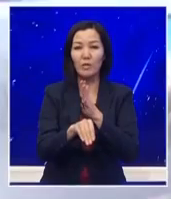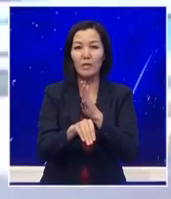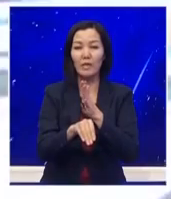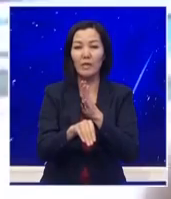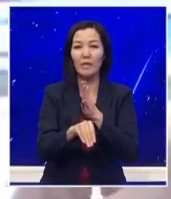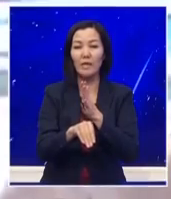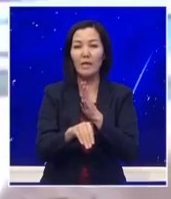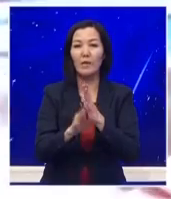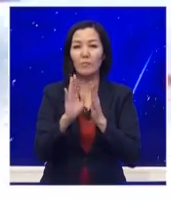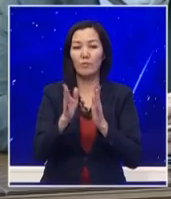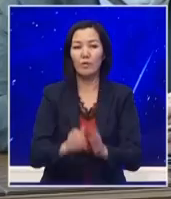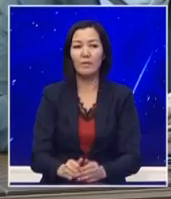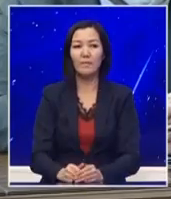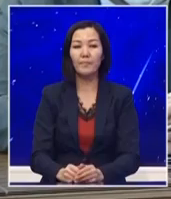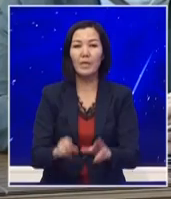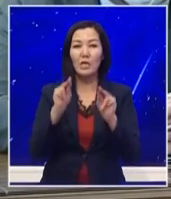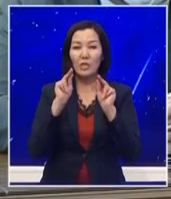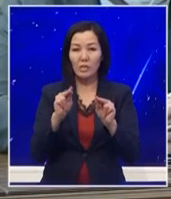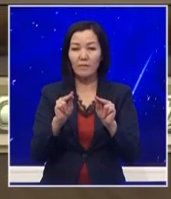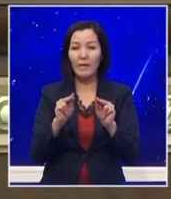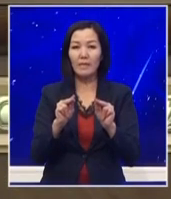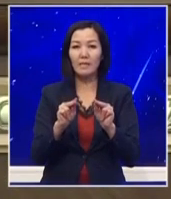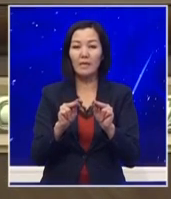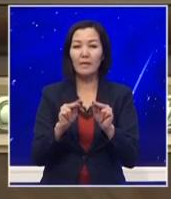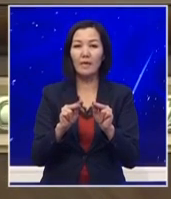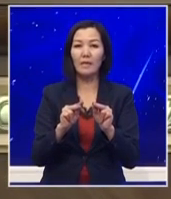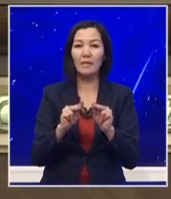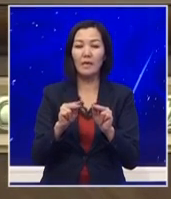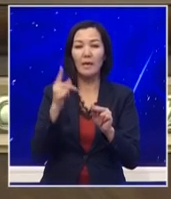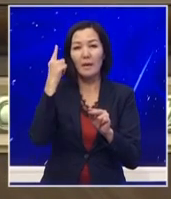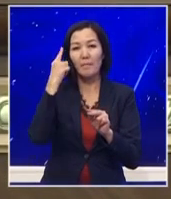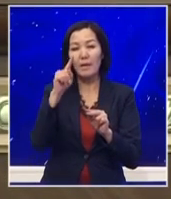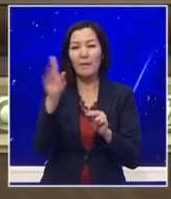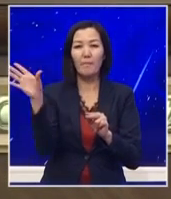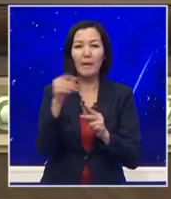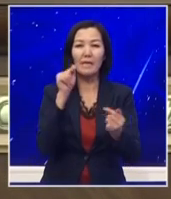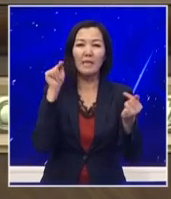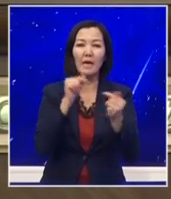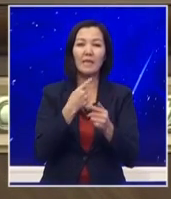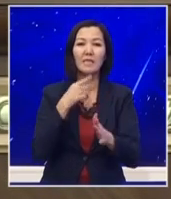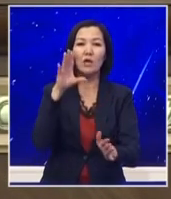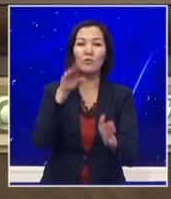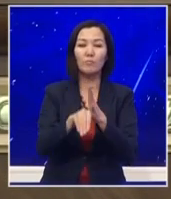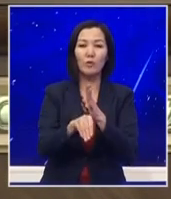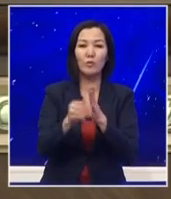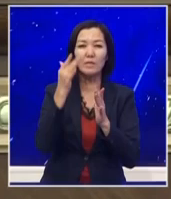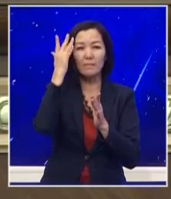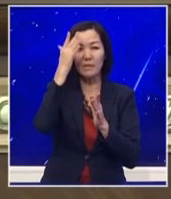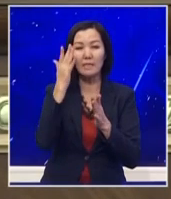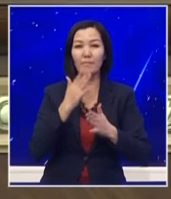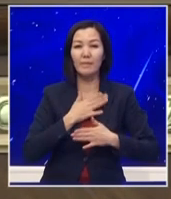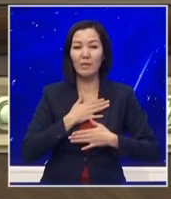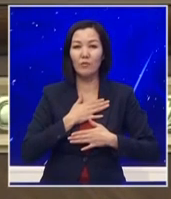пікір ұғымы енгізіледі. Шын мәнінде баламалы пікір және бәріне қарсы дауыс беру ұғымы біз үшін